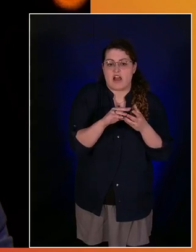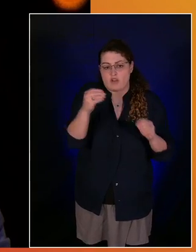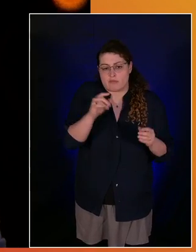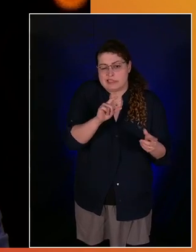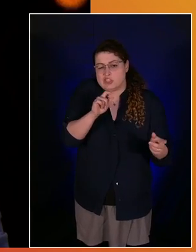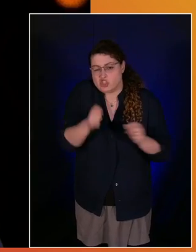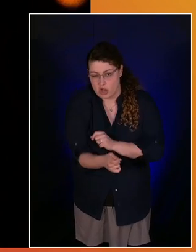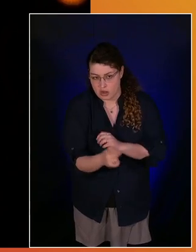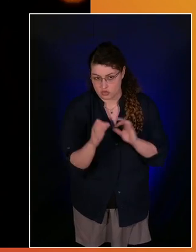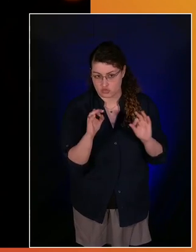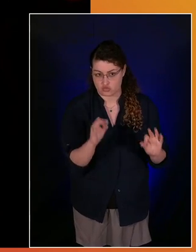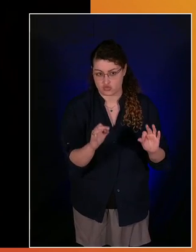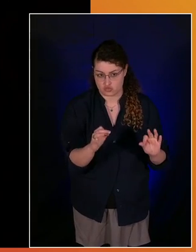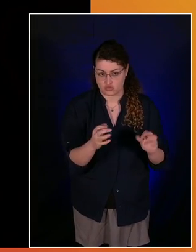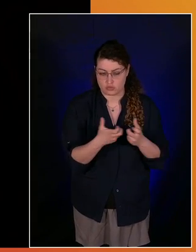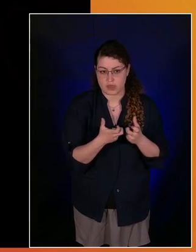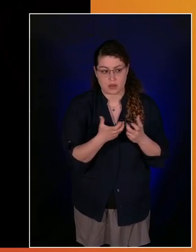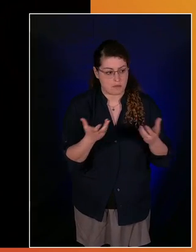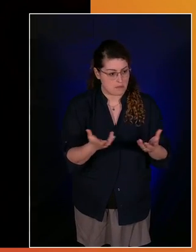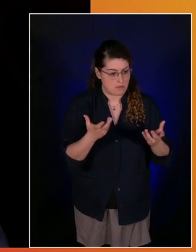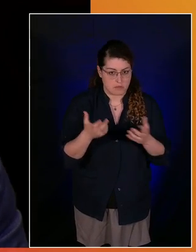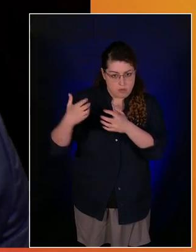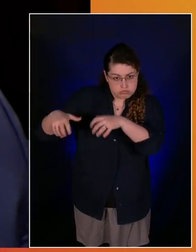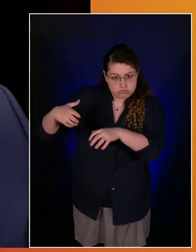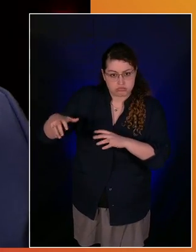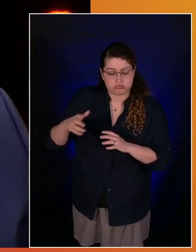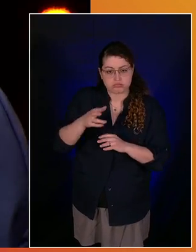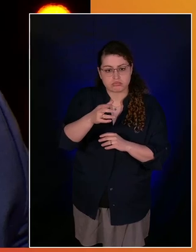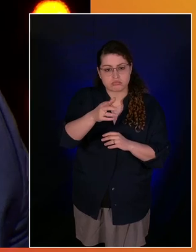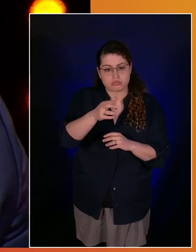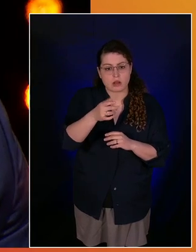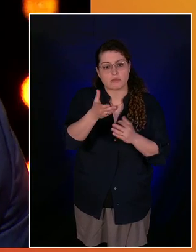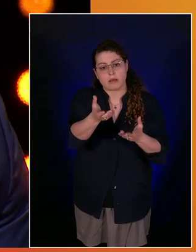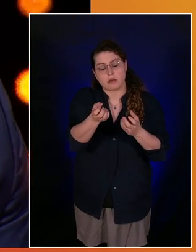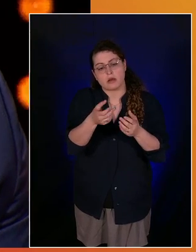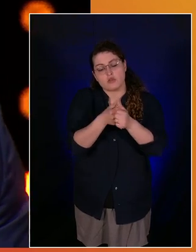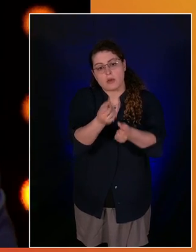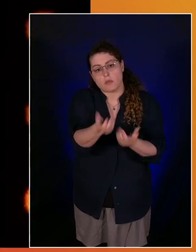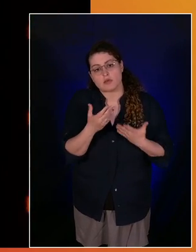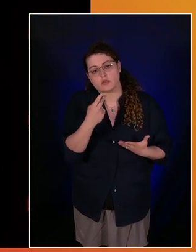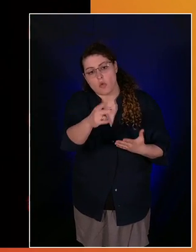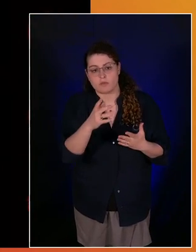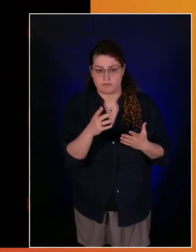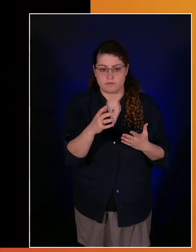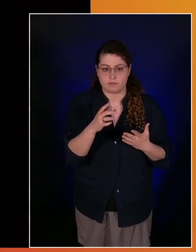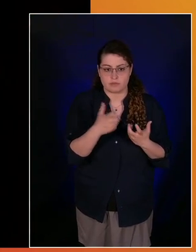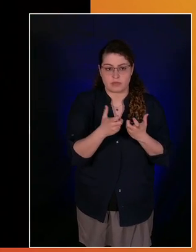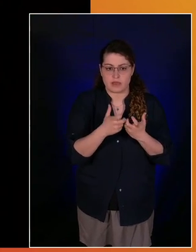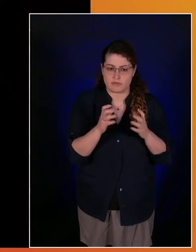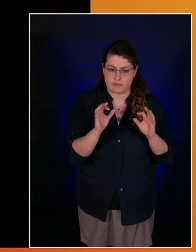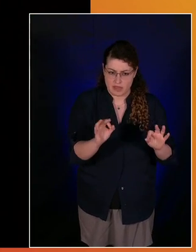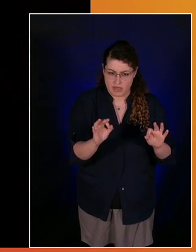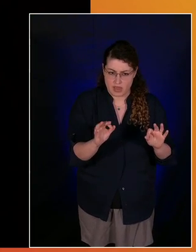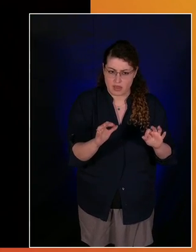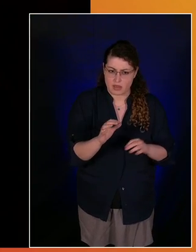amendements d'où le morcellement dans la reprise de ta de votre proposition pardon de laffire 57 si je me